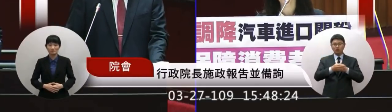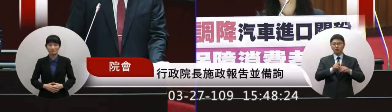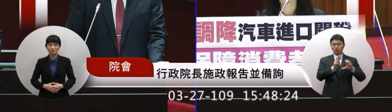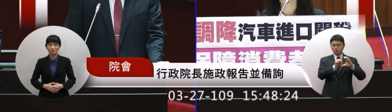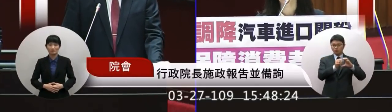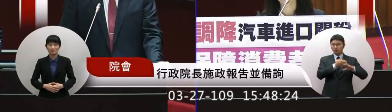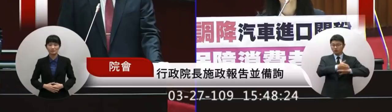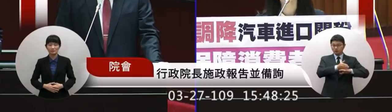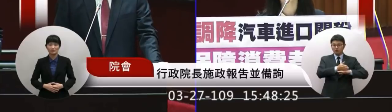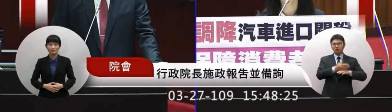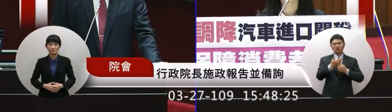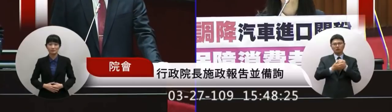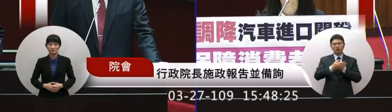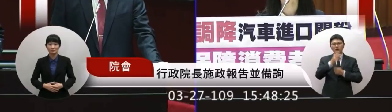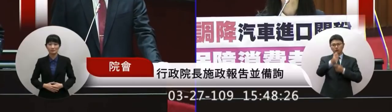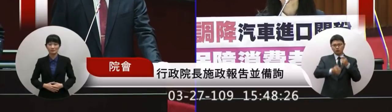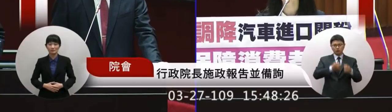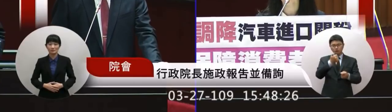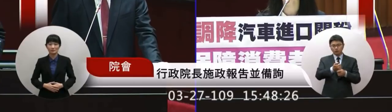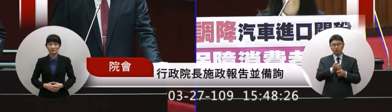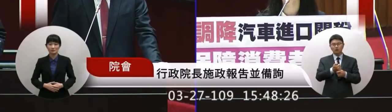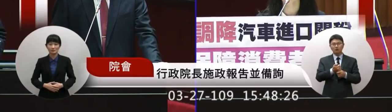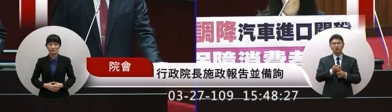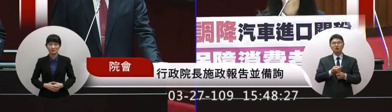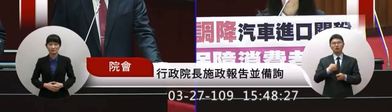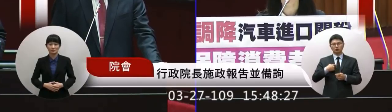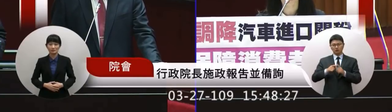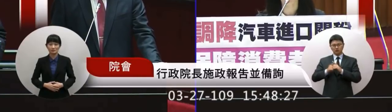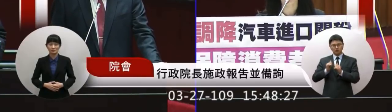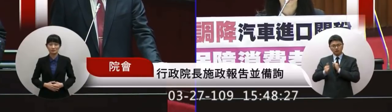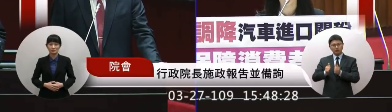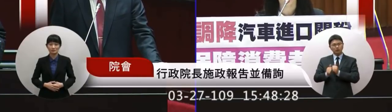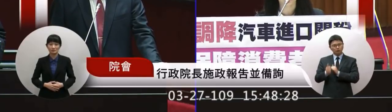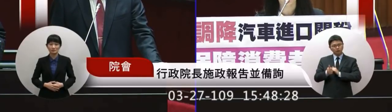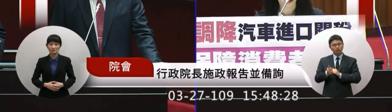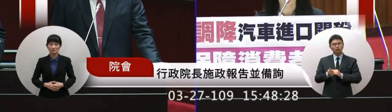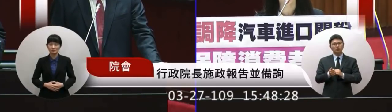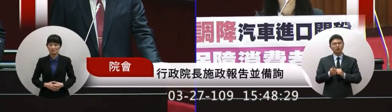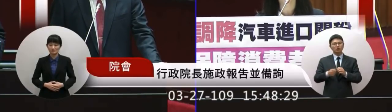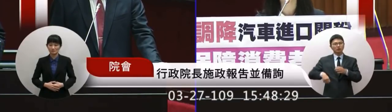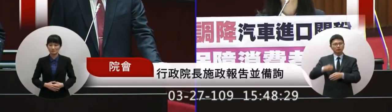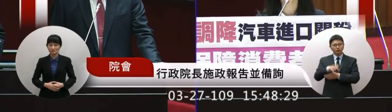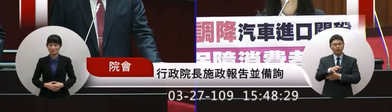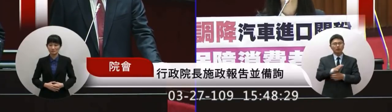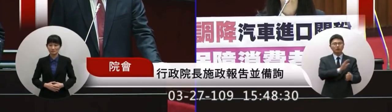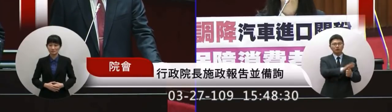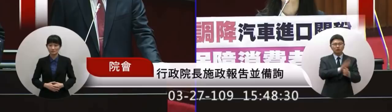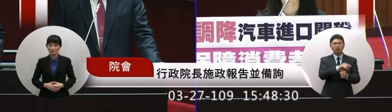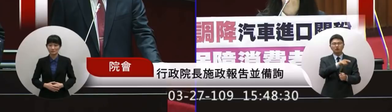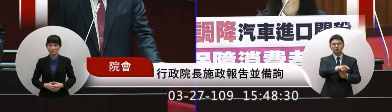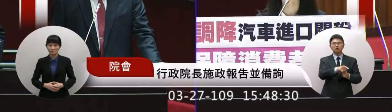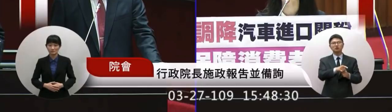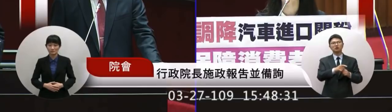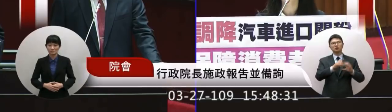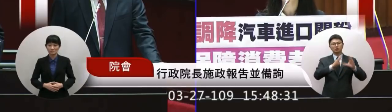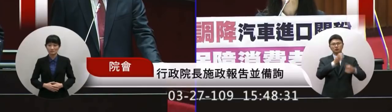已经保护了50年。这50年来拿纳税人的钱在保护一家国产车，可是实际上